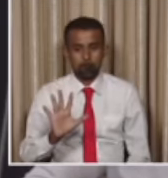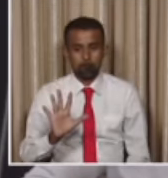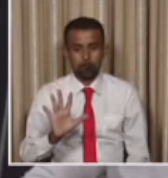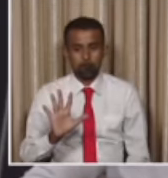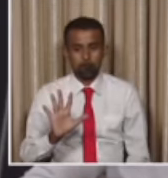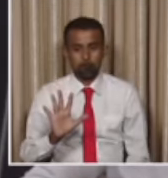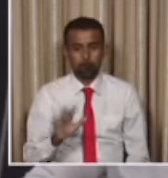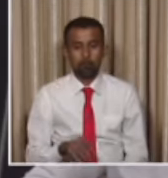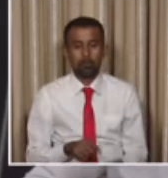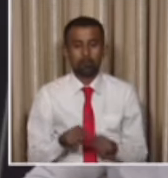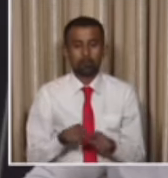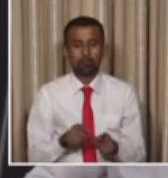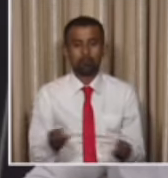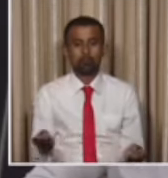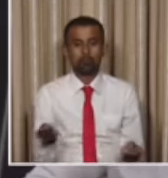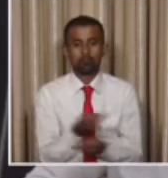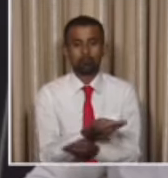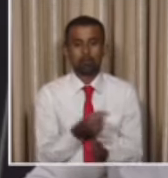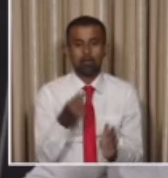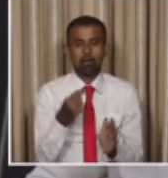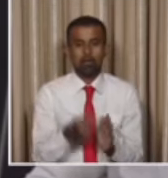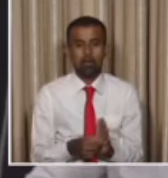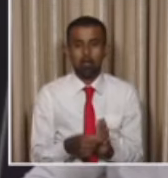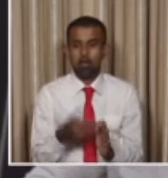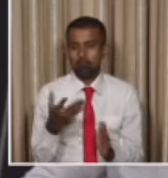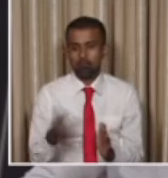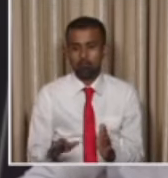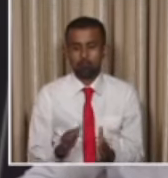මේ විදිහට කිවිසුමකට අස්සම් කරලා තියෙනවා.